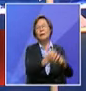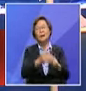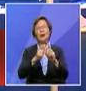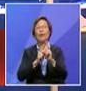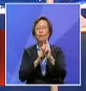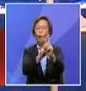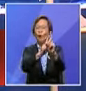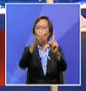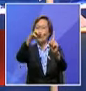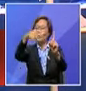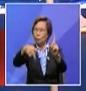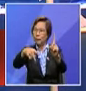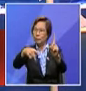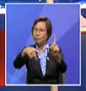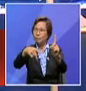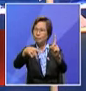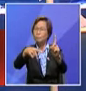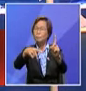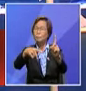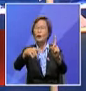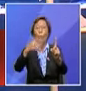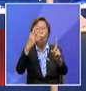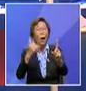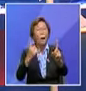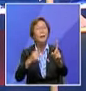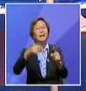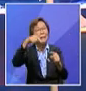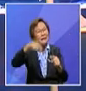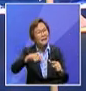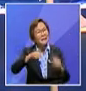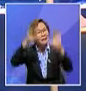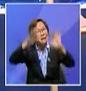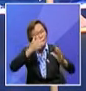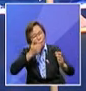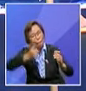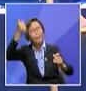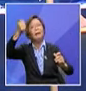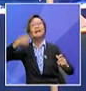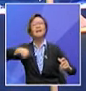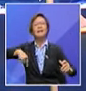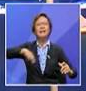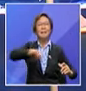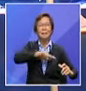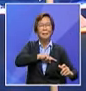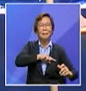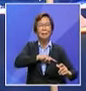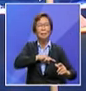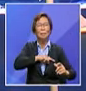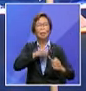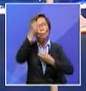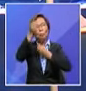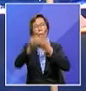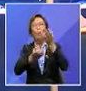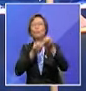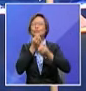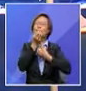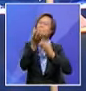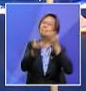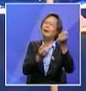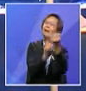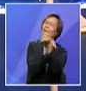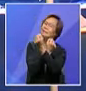SOP yang ditetapkan. Kerana inilah cara terbaik untuk kita bagi menzahirkan